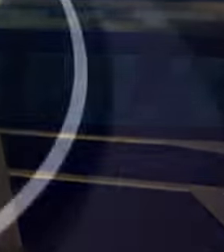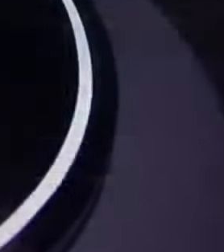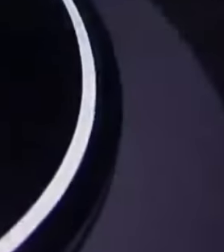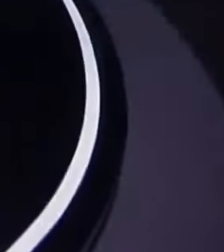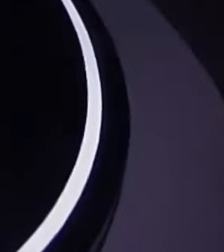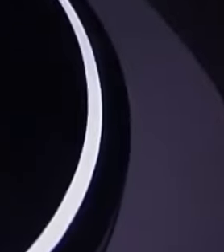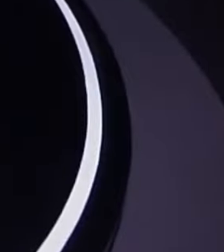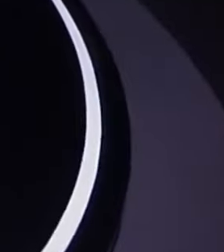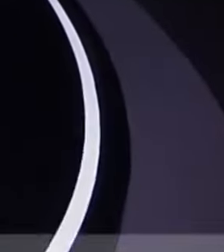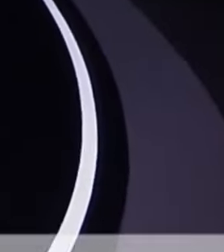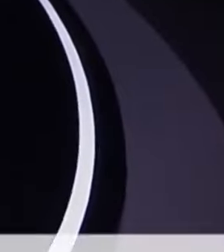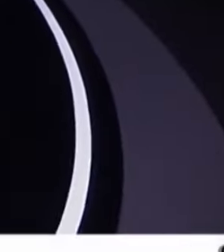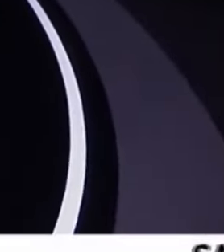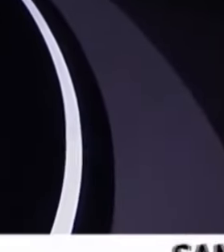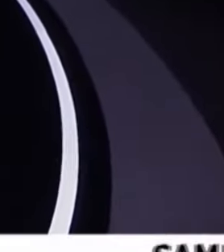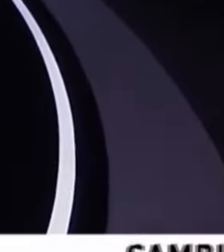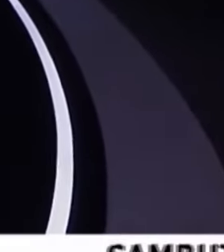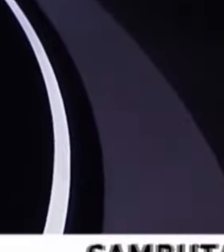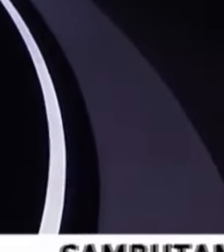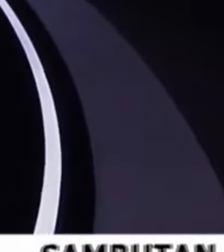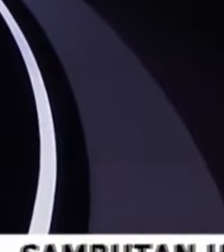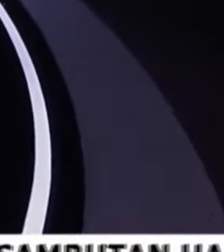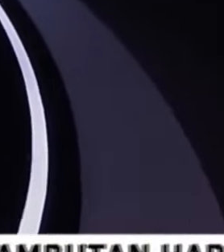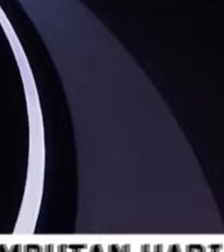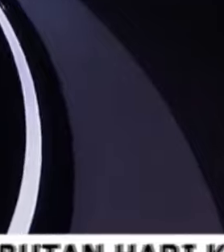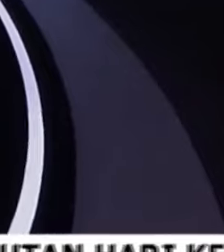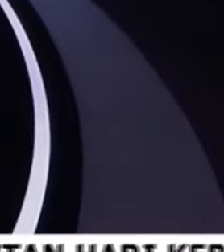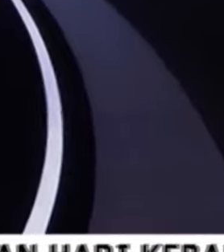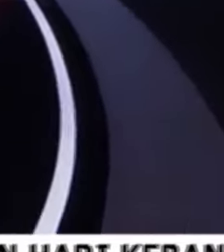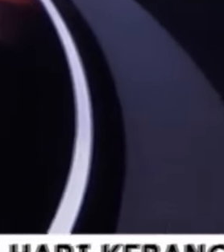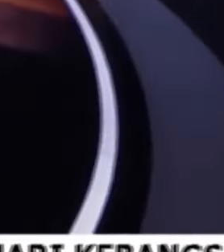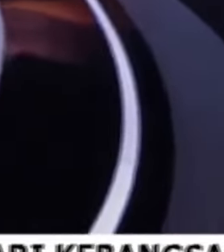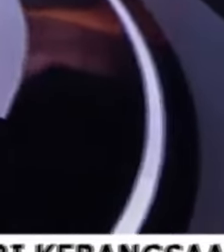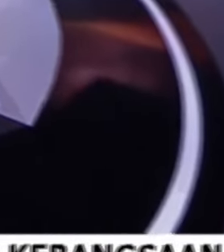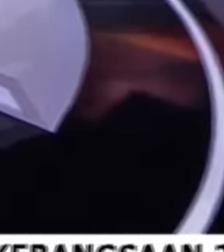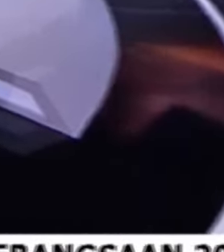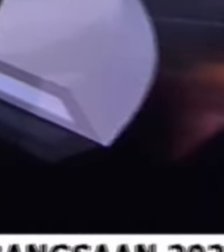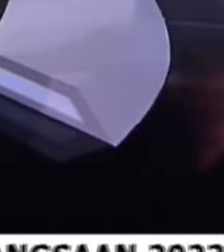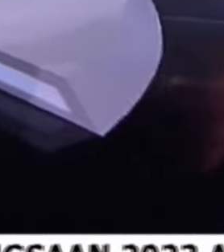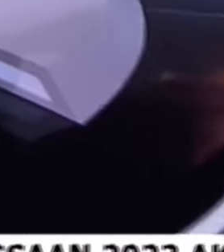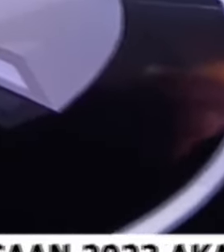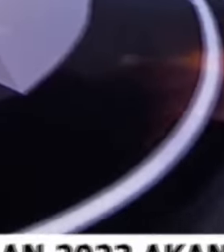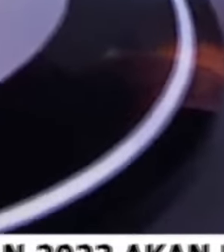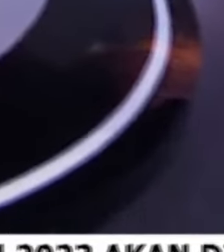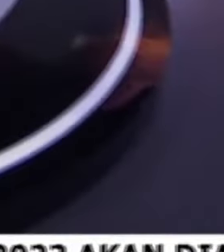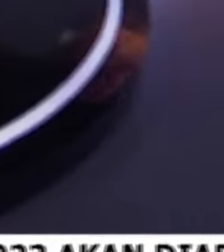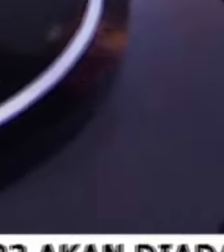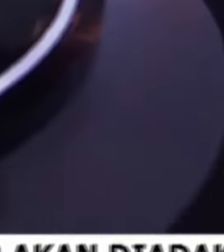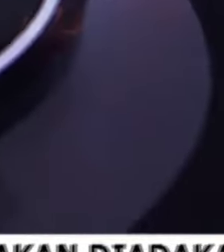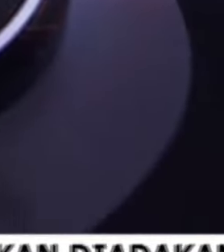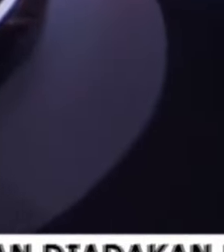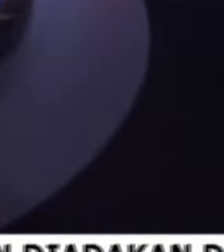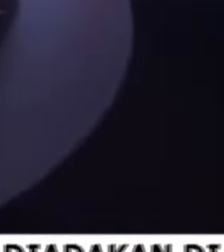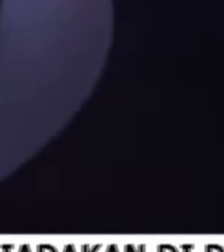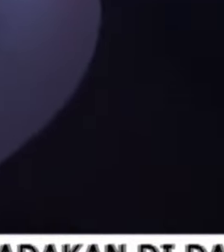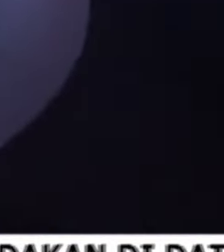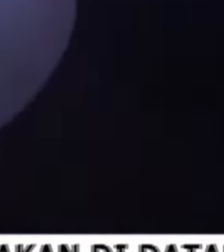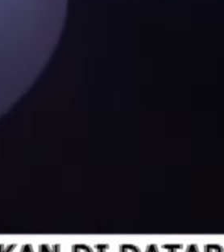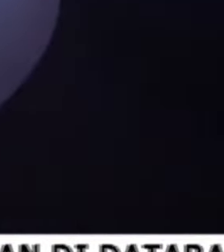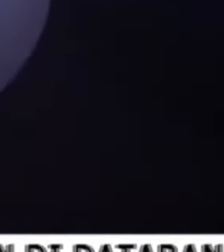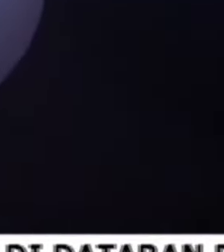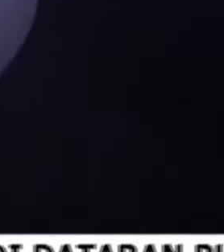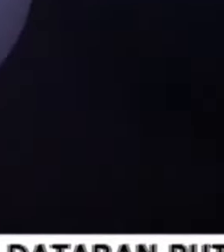Ya seperti yang dijanjikan dan juga seperti yang ditunggu inilah harinya bagi pelari umum dewan undangan Negeri ke-15 12 ongkos 2023 hari